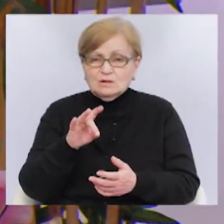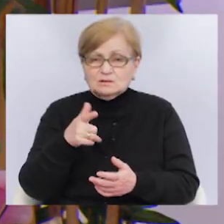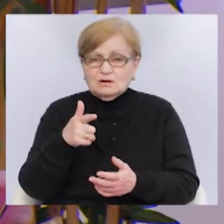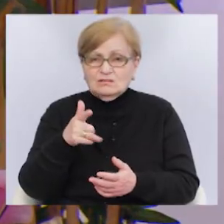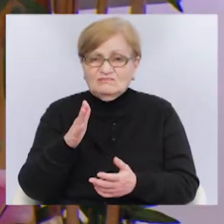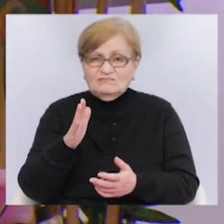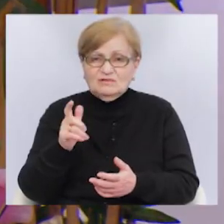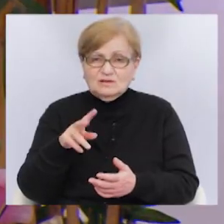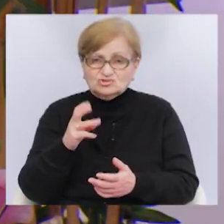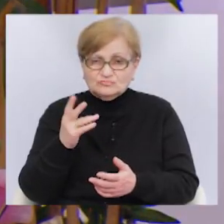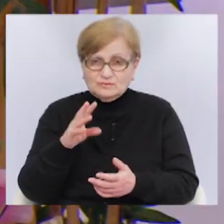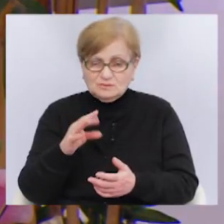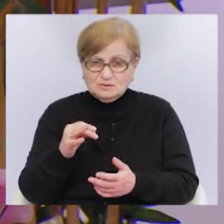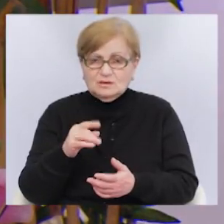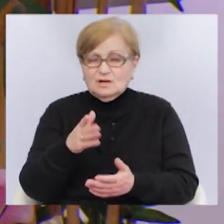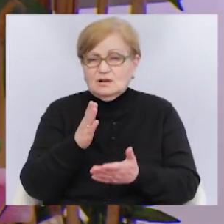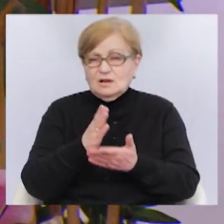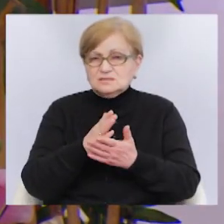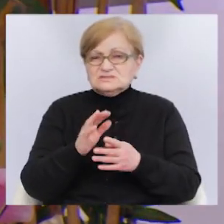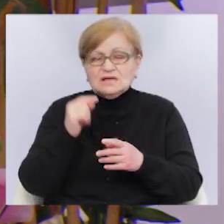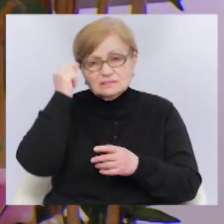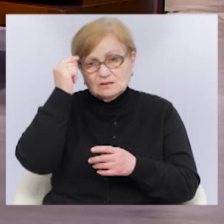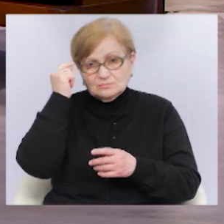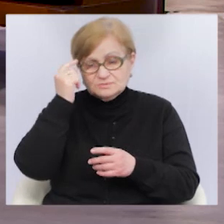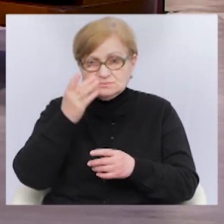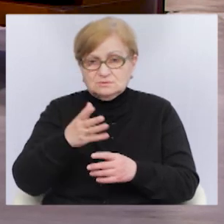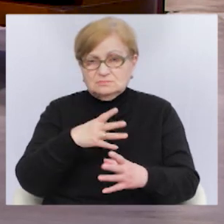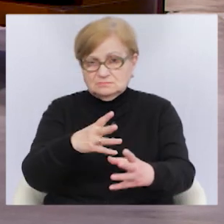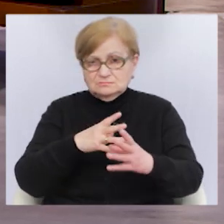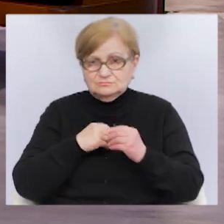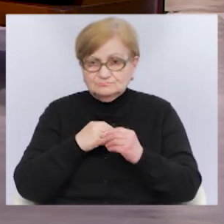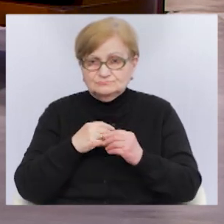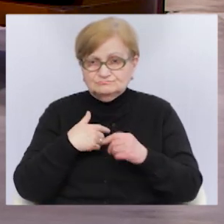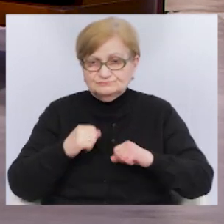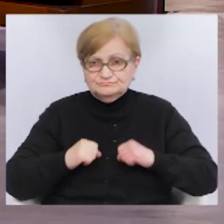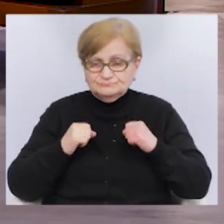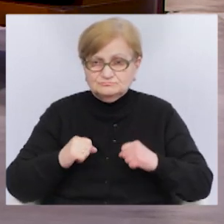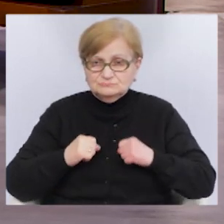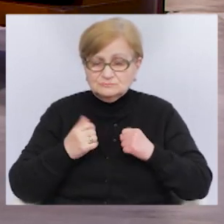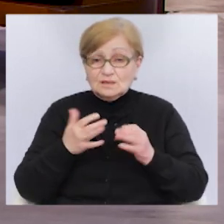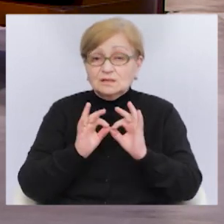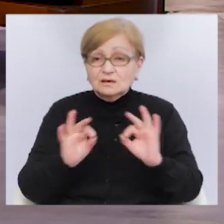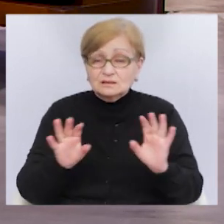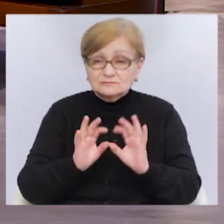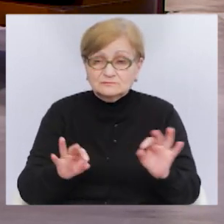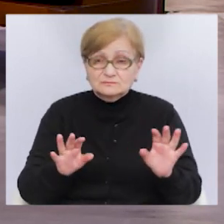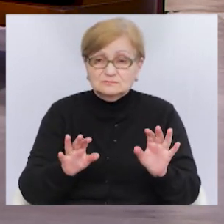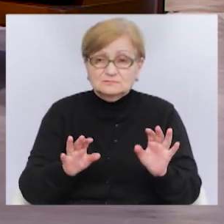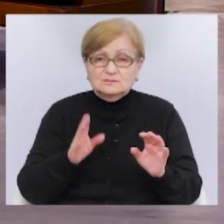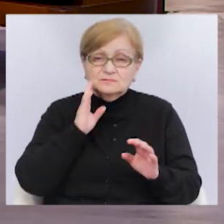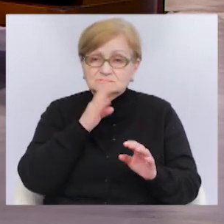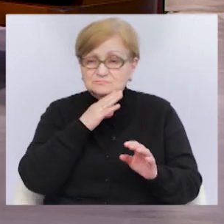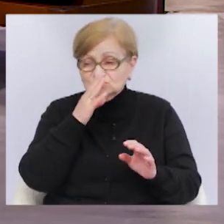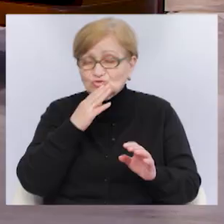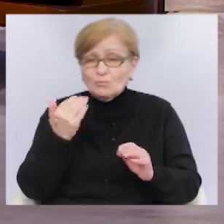კაიკონას თანადამფუძნებელი, ნეიროფსიქოლოგი. ნინოსთან ერთად ვეცდებით, რომ მოკლედ განმარტოთ, როგორ ვთქვათ, მშობლებს